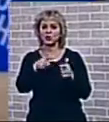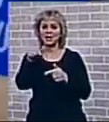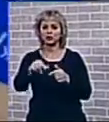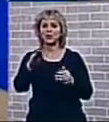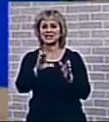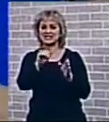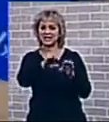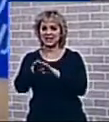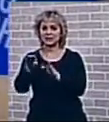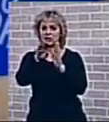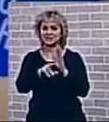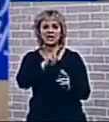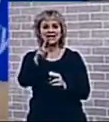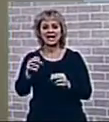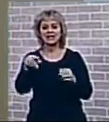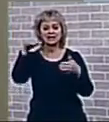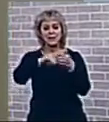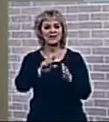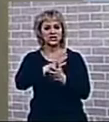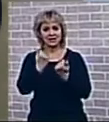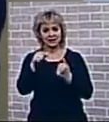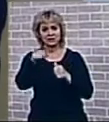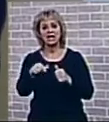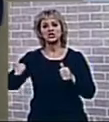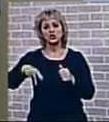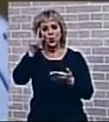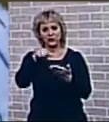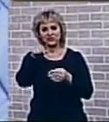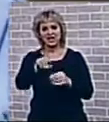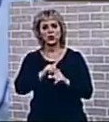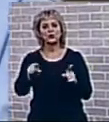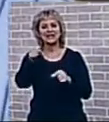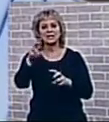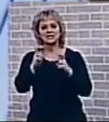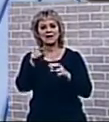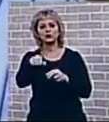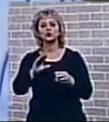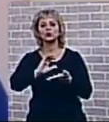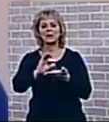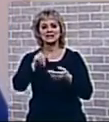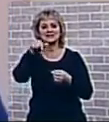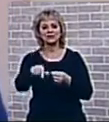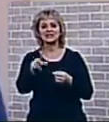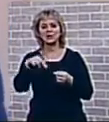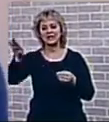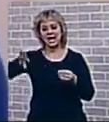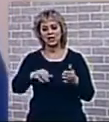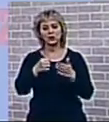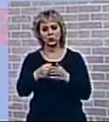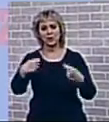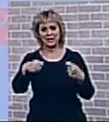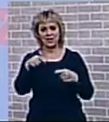по стандартному рецепту, никаких изюминок не добавляют. Директор уверен, уникальность завода только в производстве от карьера до